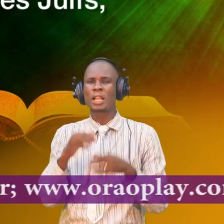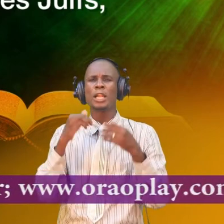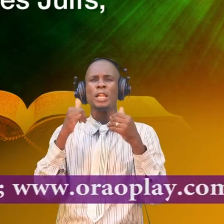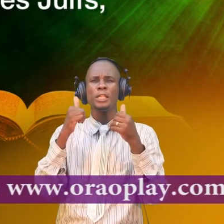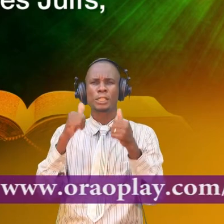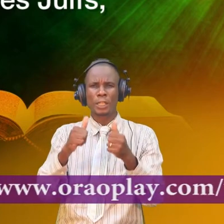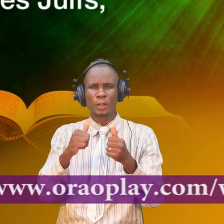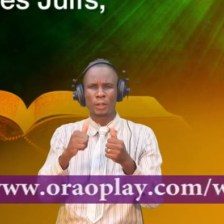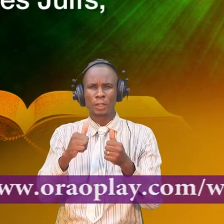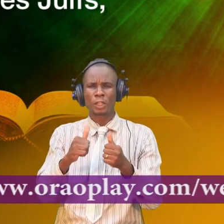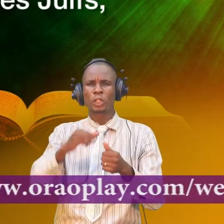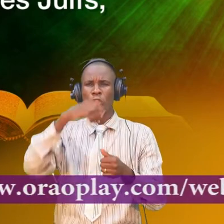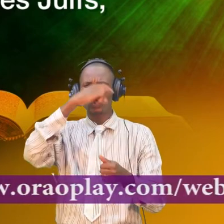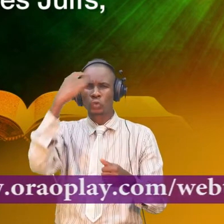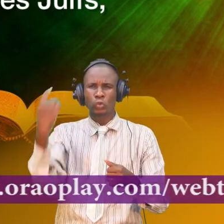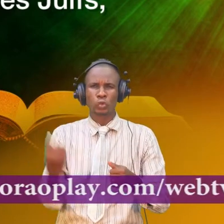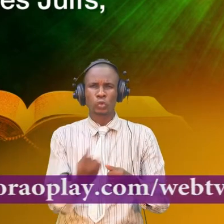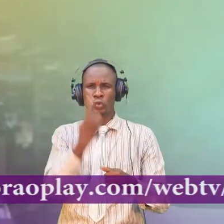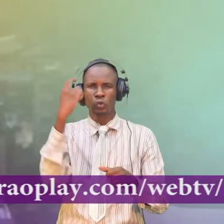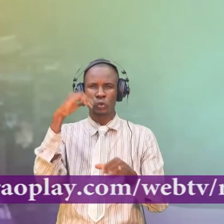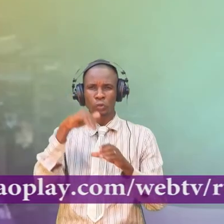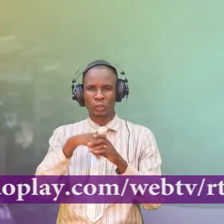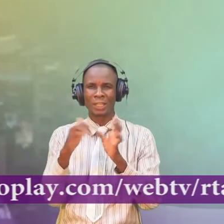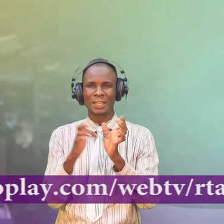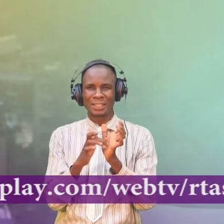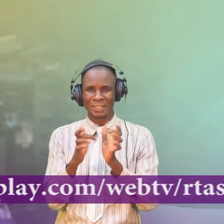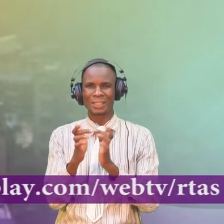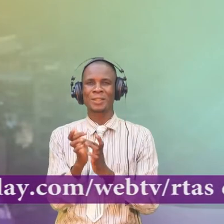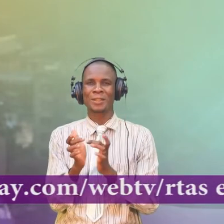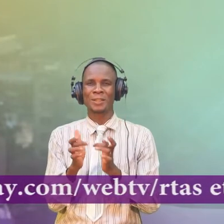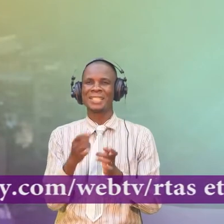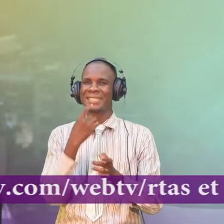Yesu Kristo vile vile kama sisi Wayahudi hata na wapagani.